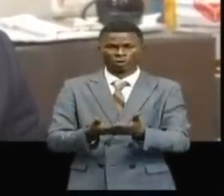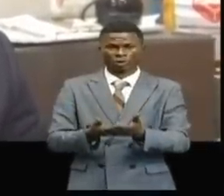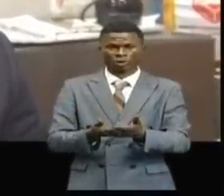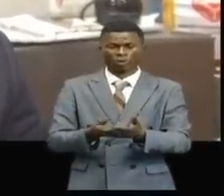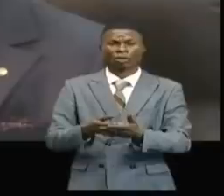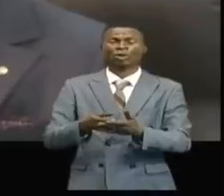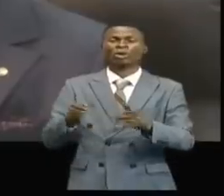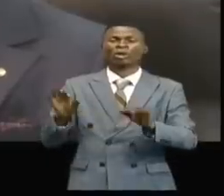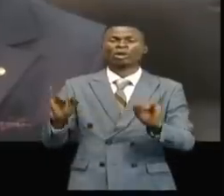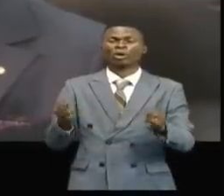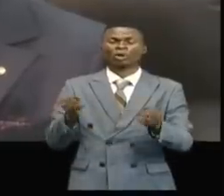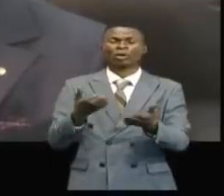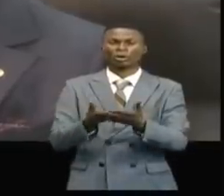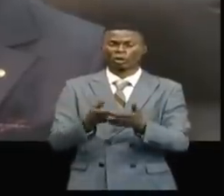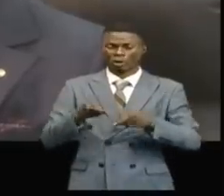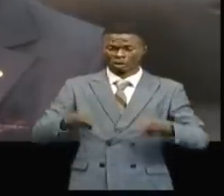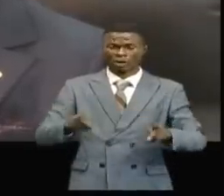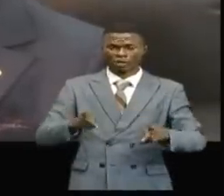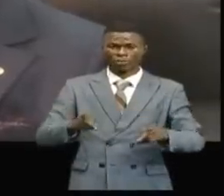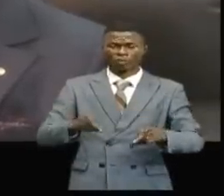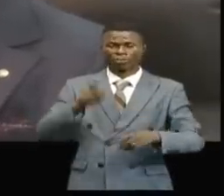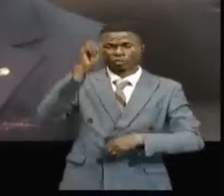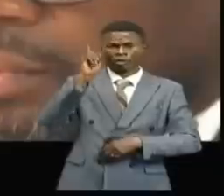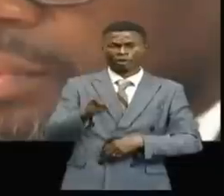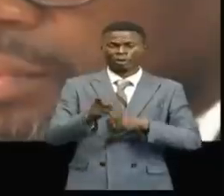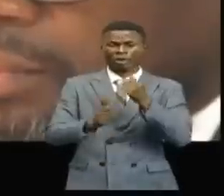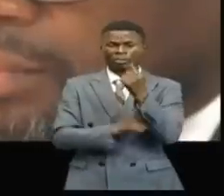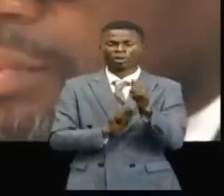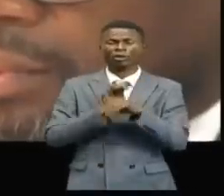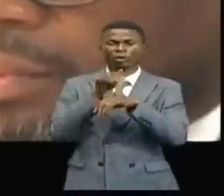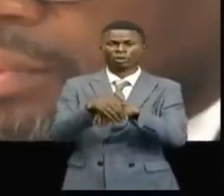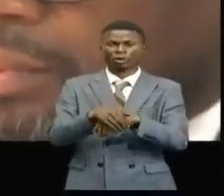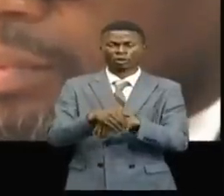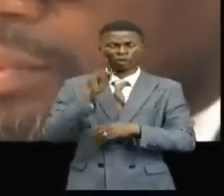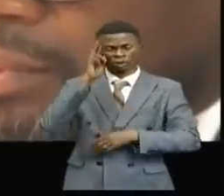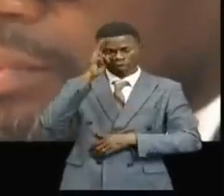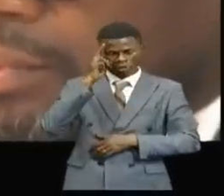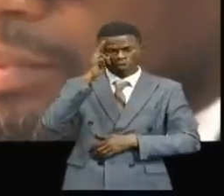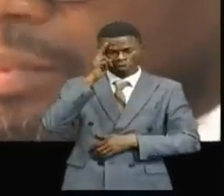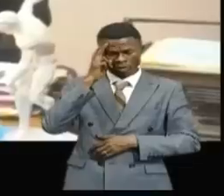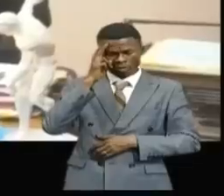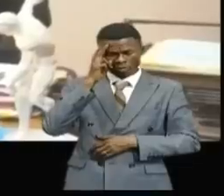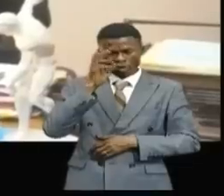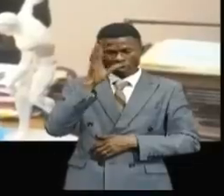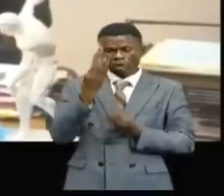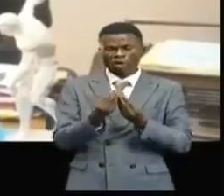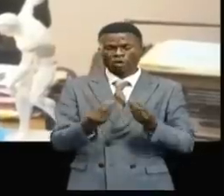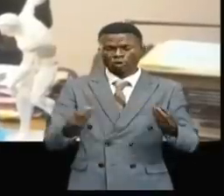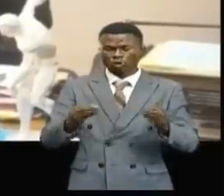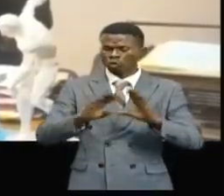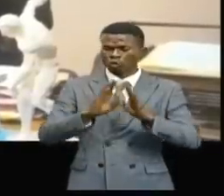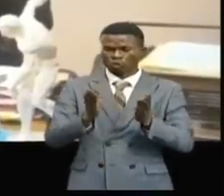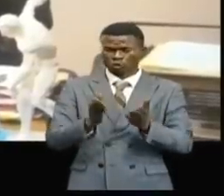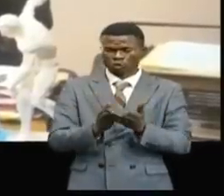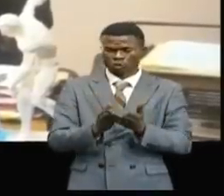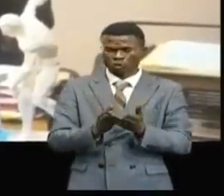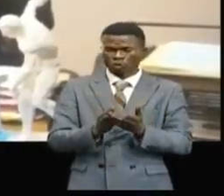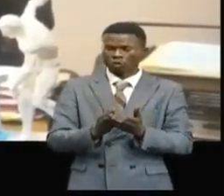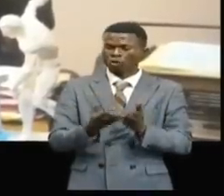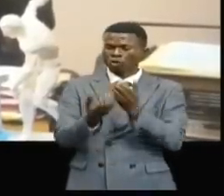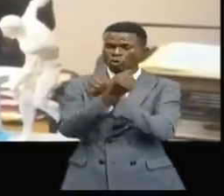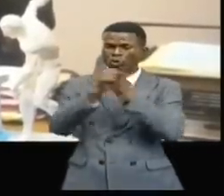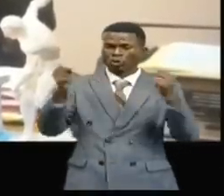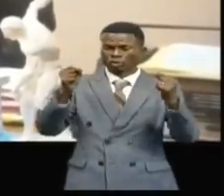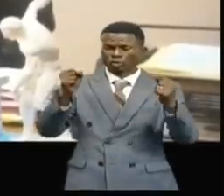Ces assises ont permis à la centaine de participants de réfléchir sur les voies et moyens pour élever ces secteurs de la